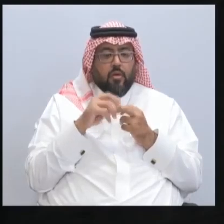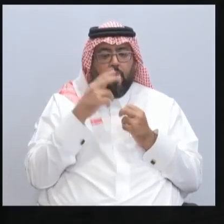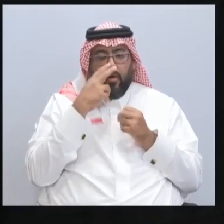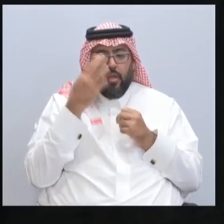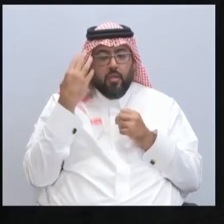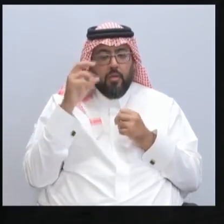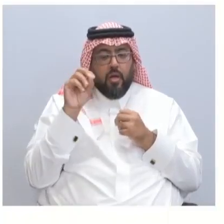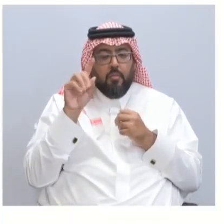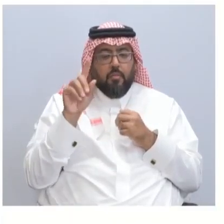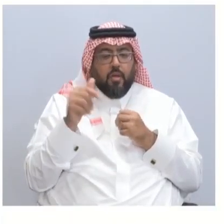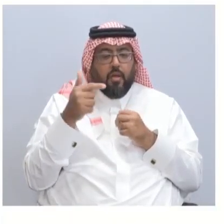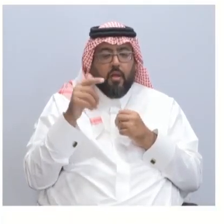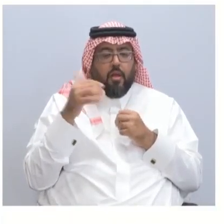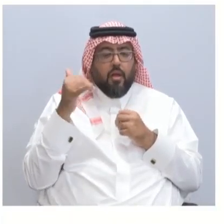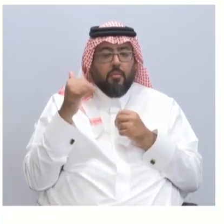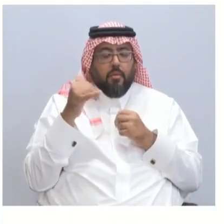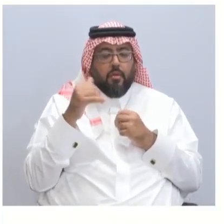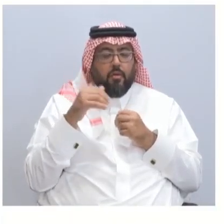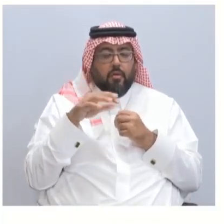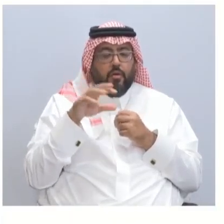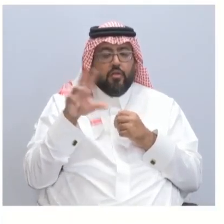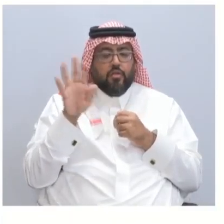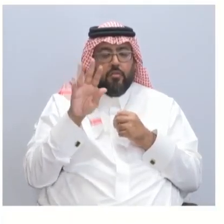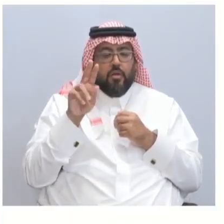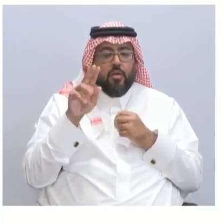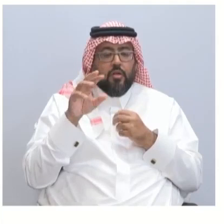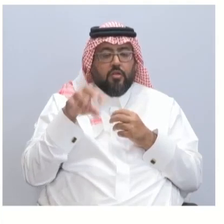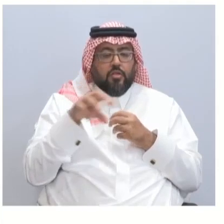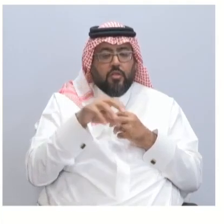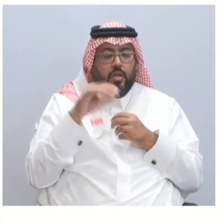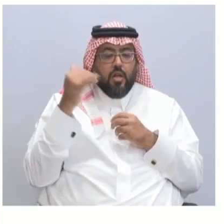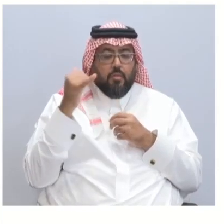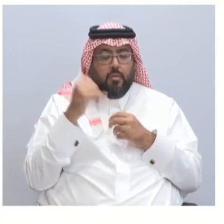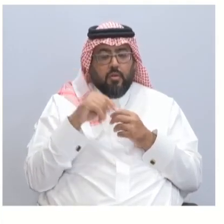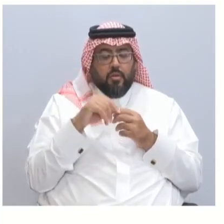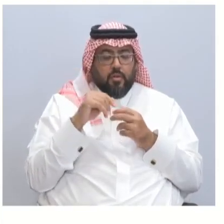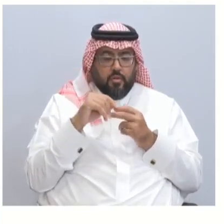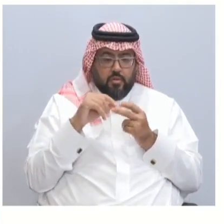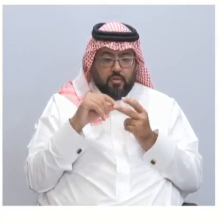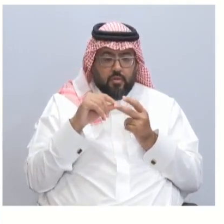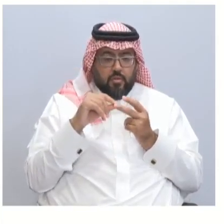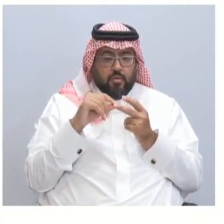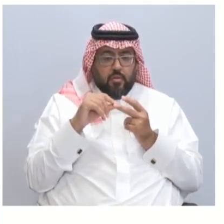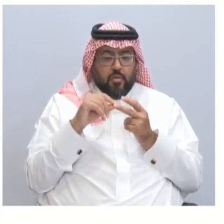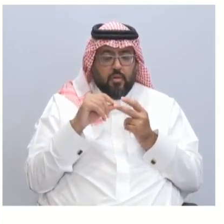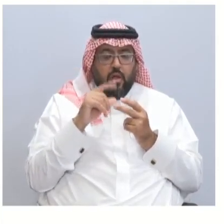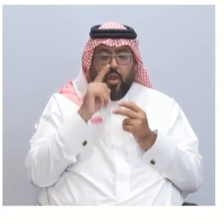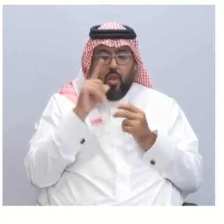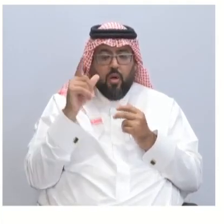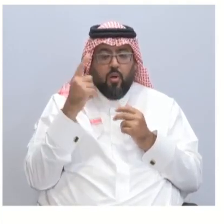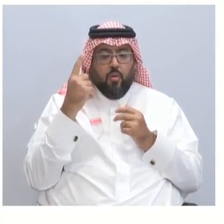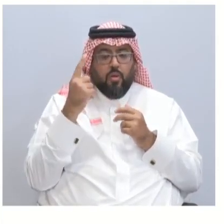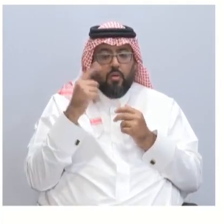قبائل عربيه ترجع الى شبه الجزيره العربيه كذلك من خصائص المشتركه ان لغتهم